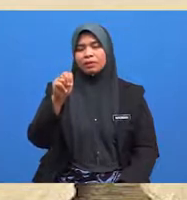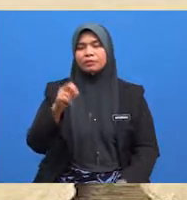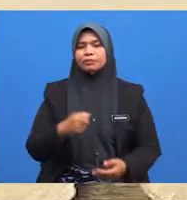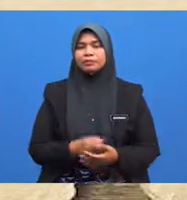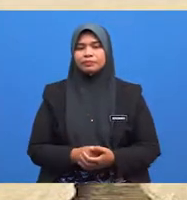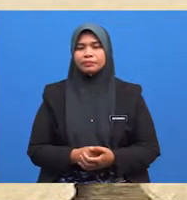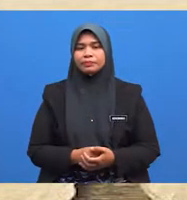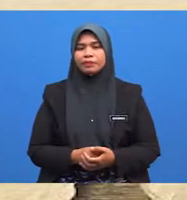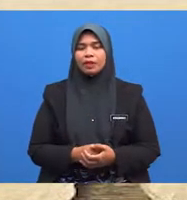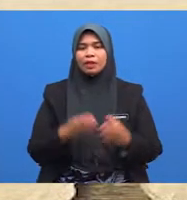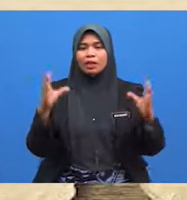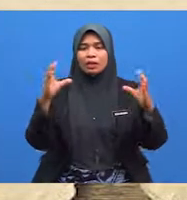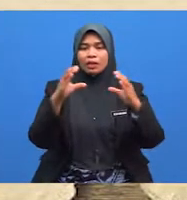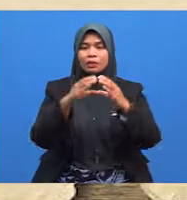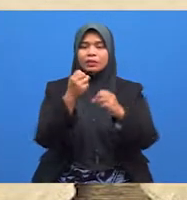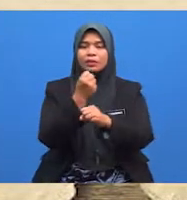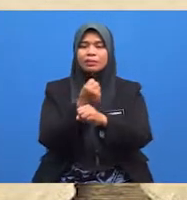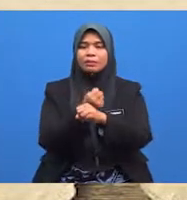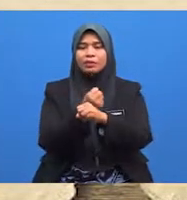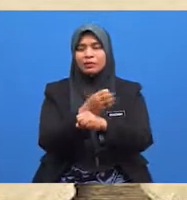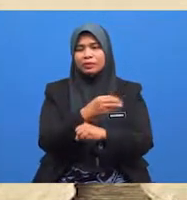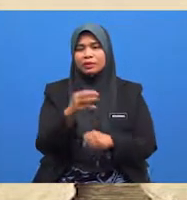Contohnya seperti makam Humayun.